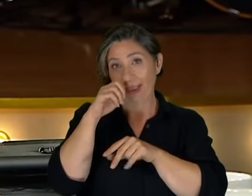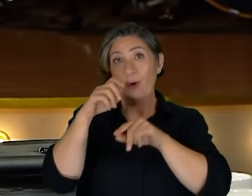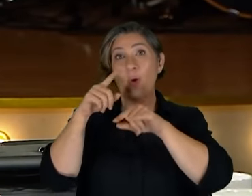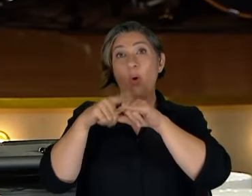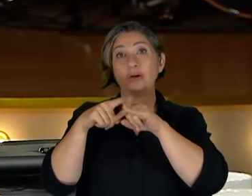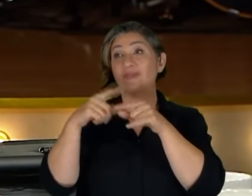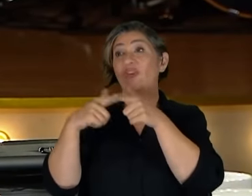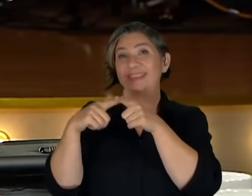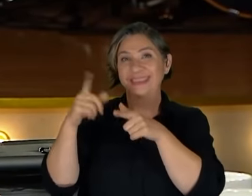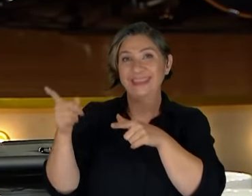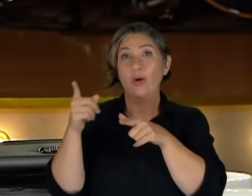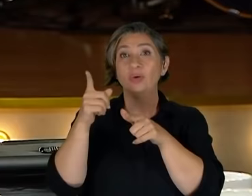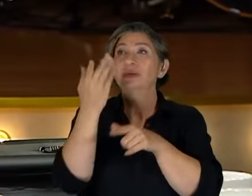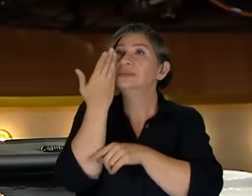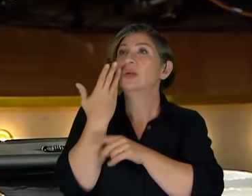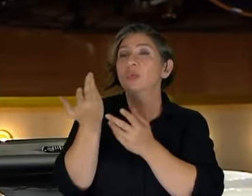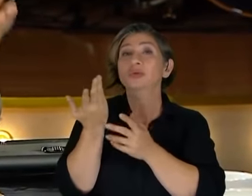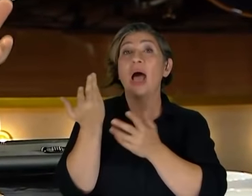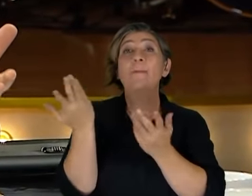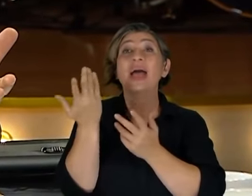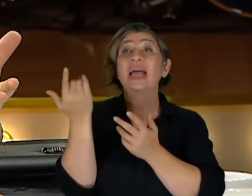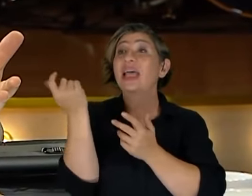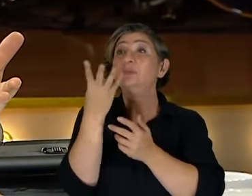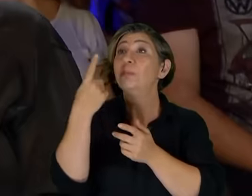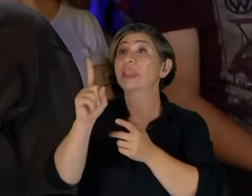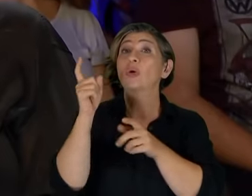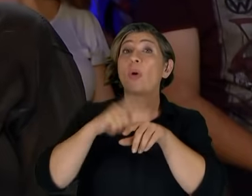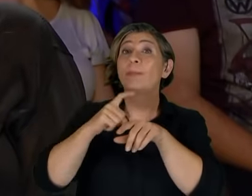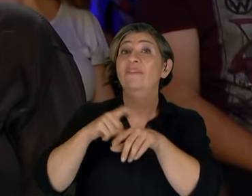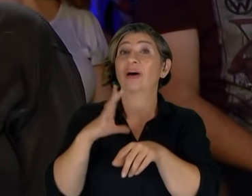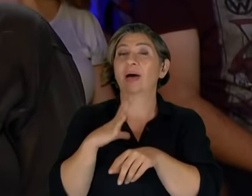Joaquin Phoenix'i orada seyrediyoruz ama kaç bin kopya var